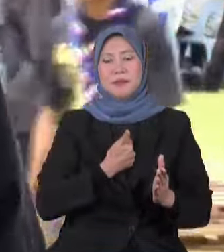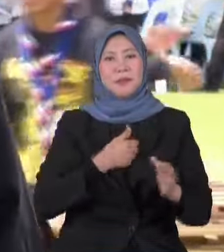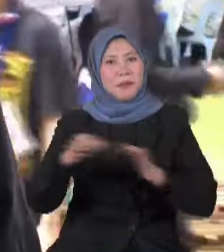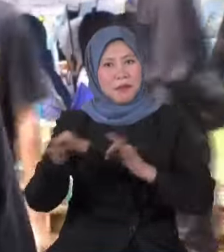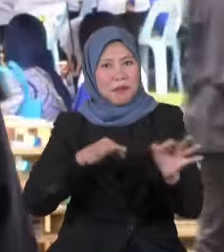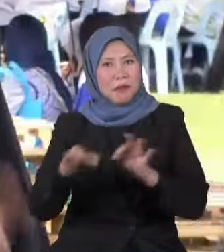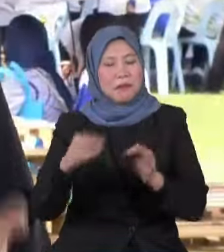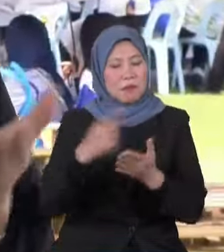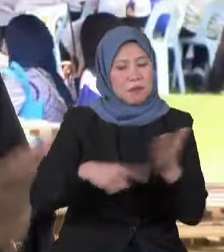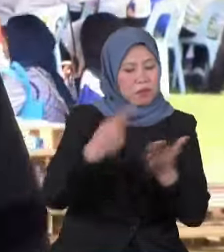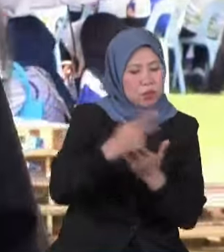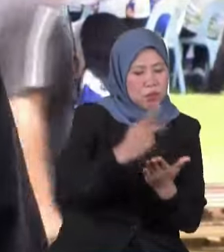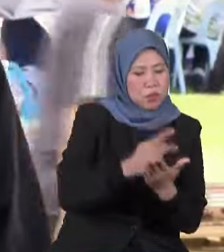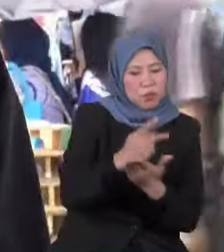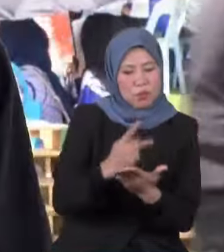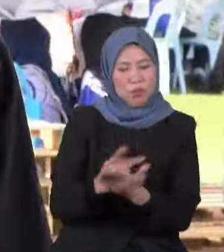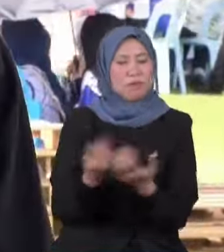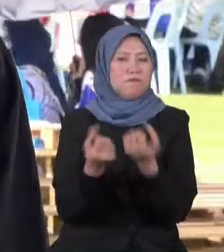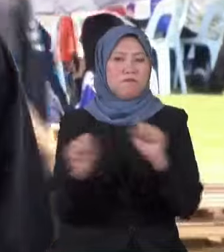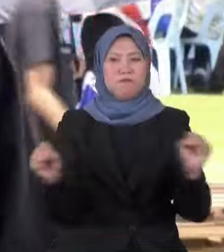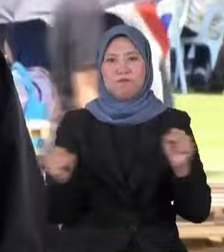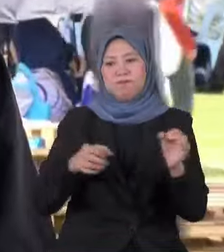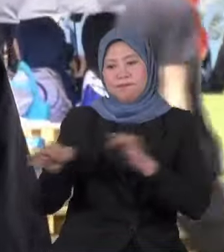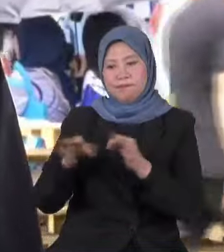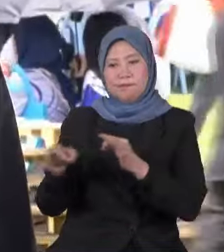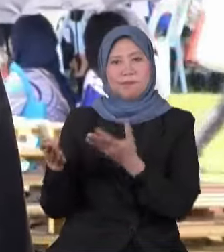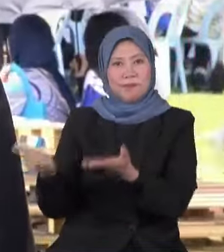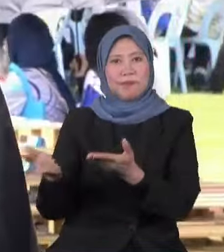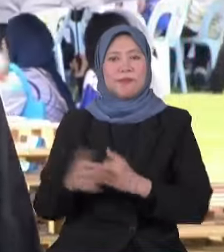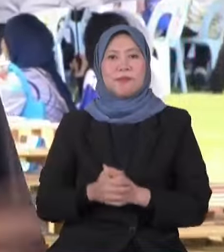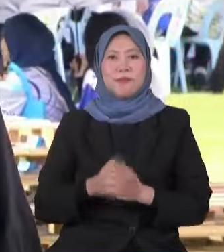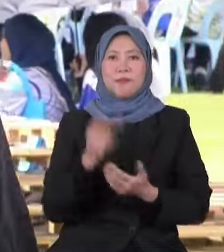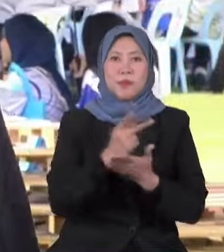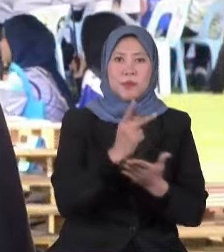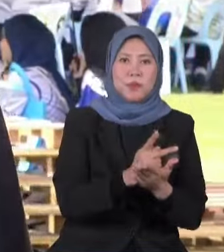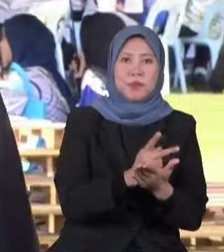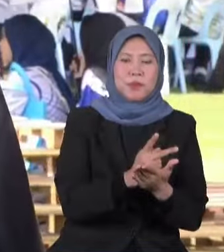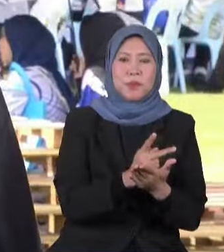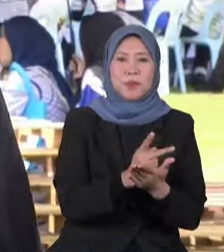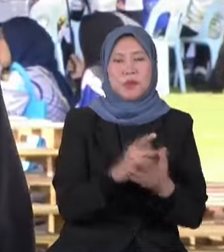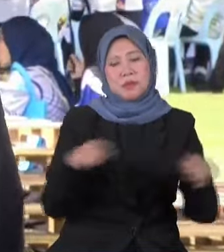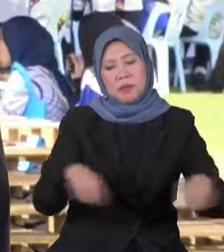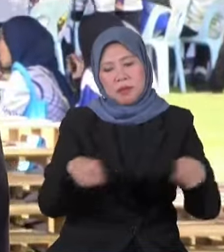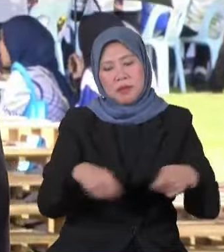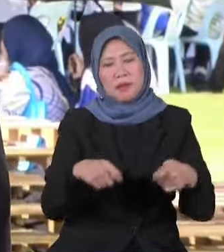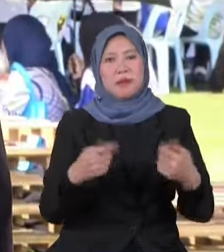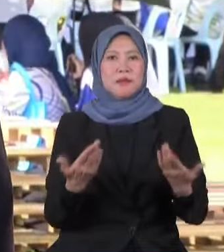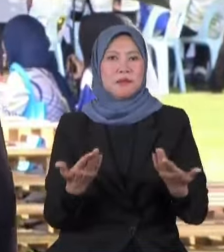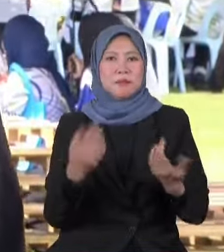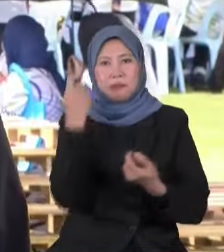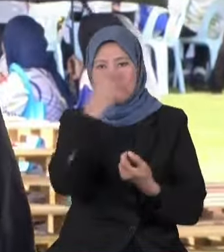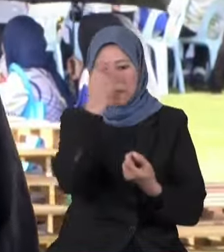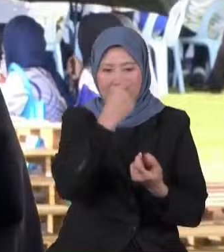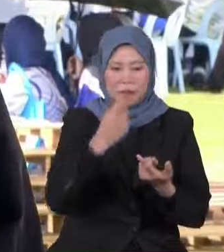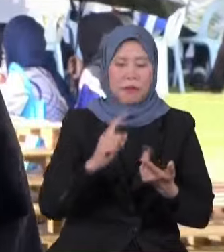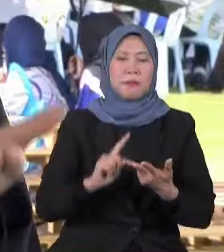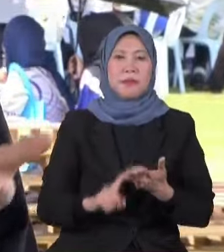terangkan kursus-kursus yang kita yang ditawarkan dekat kolej kita, iaitu kita ada kursus mekatronik dan juga kulineri. Kita